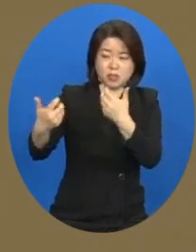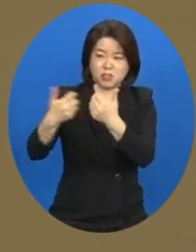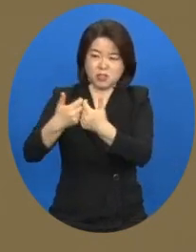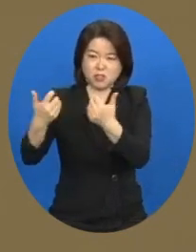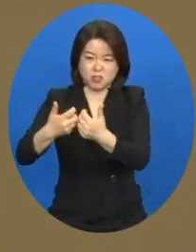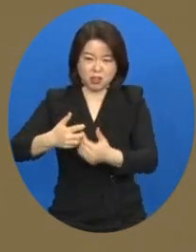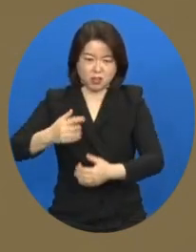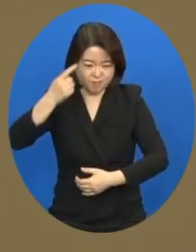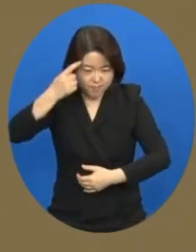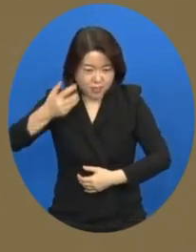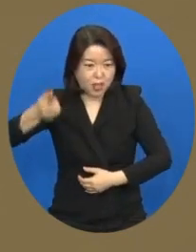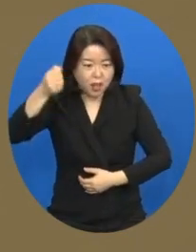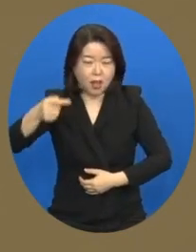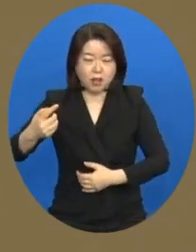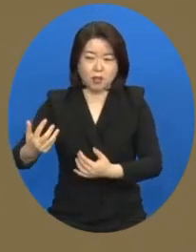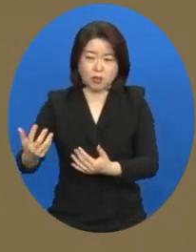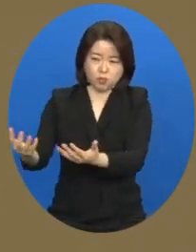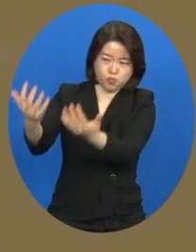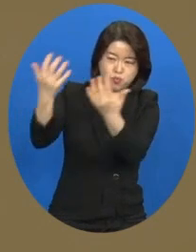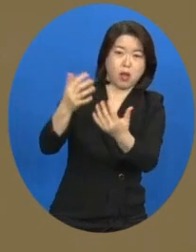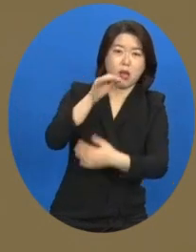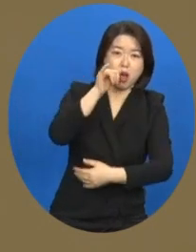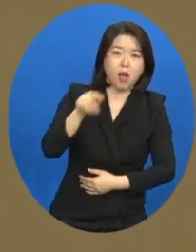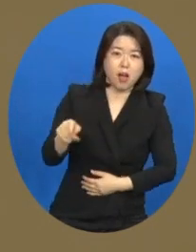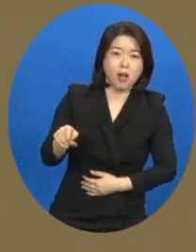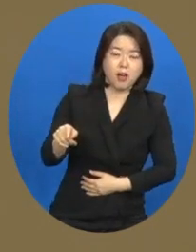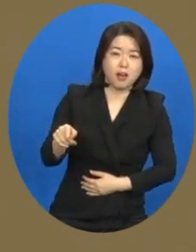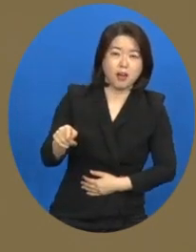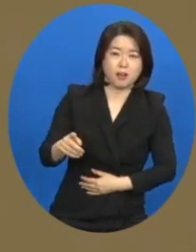전쟁도 불사하겠다고 일어나게 된 거죠.